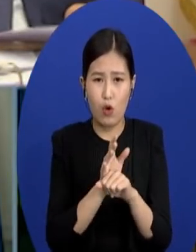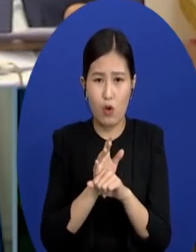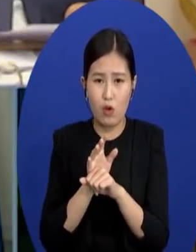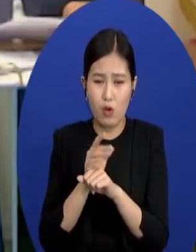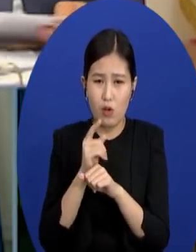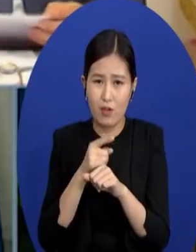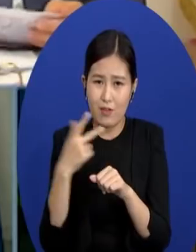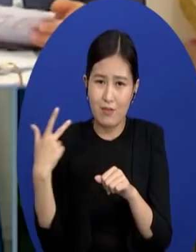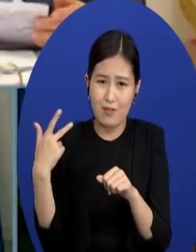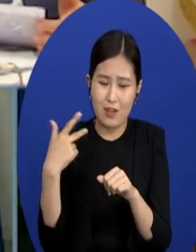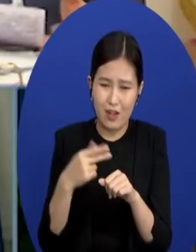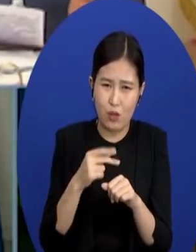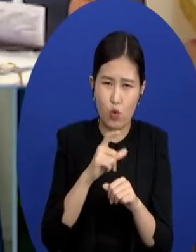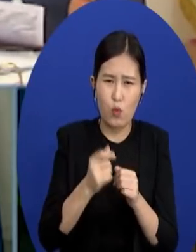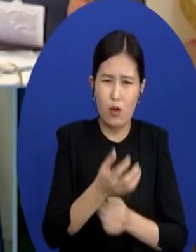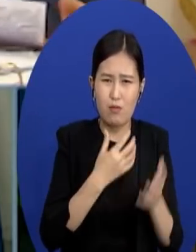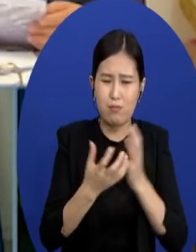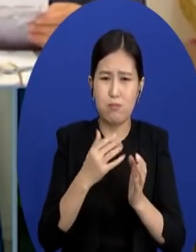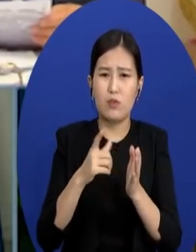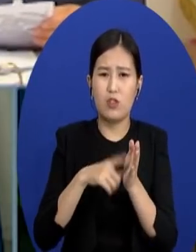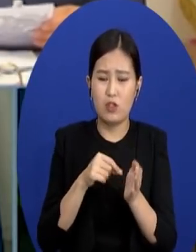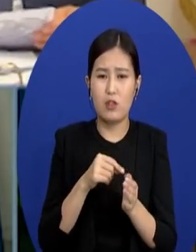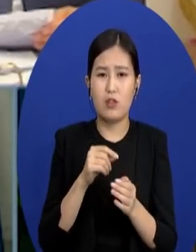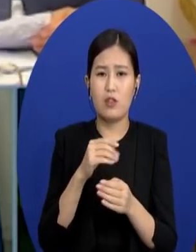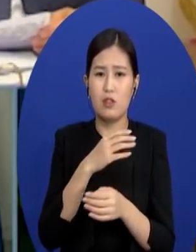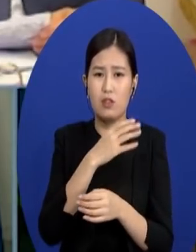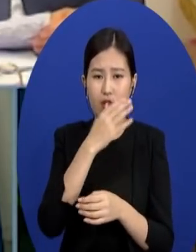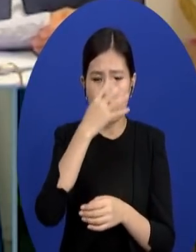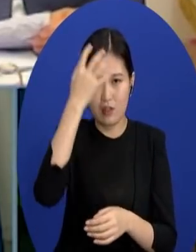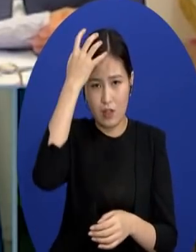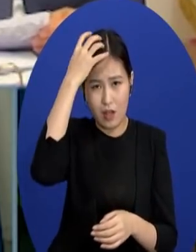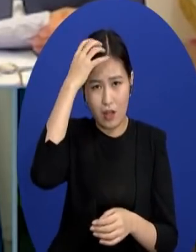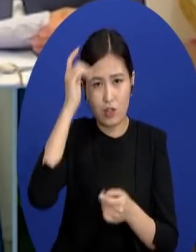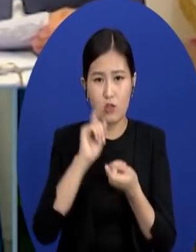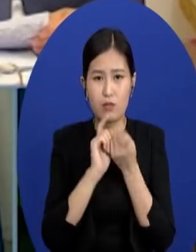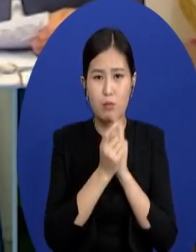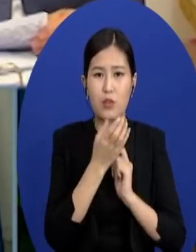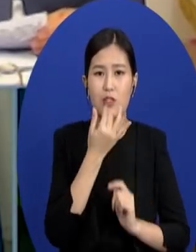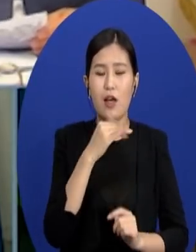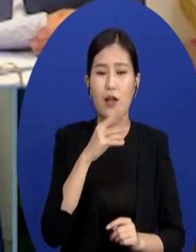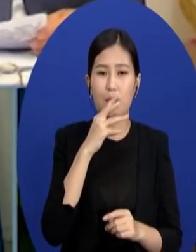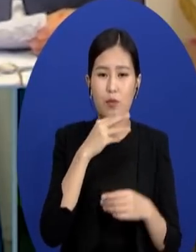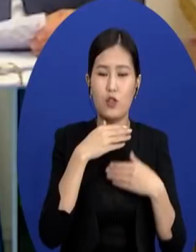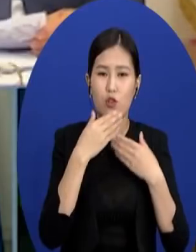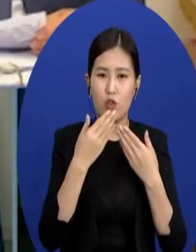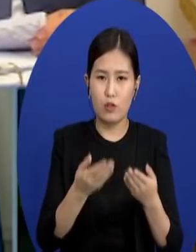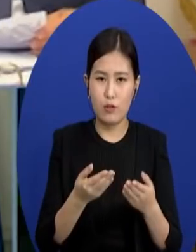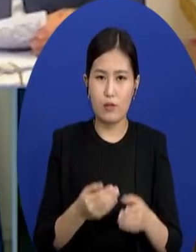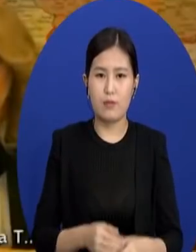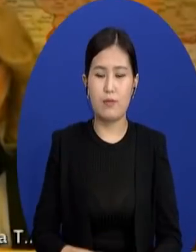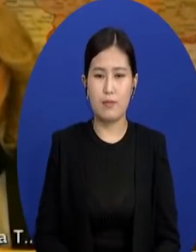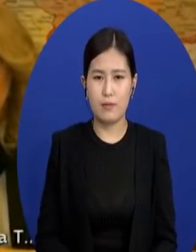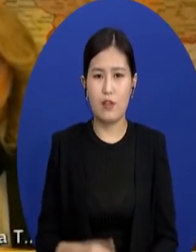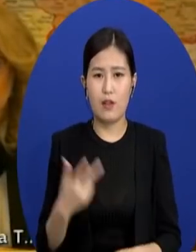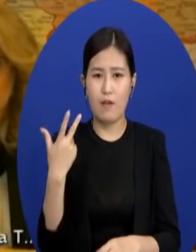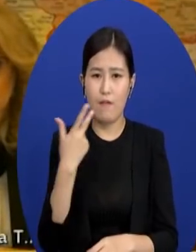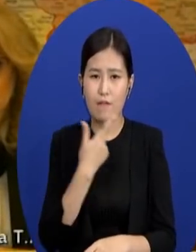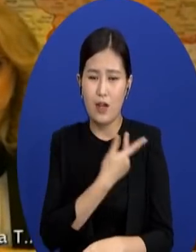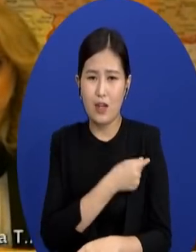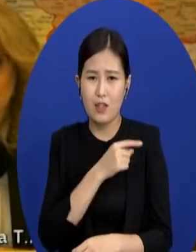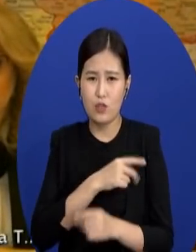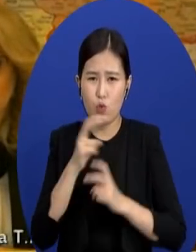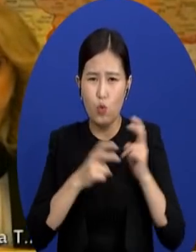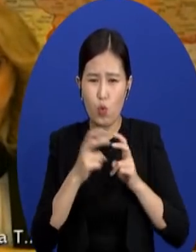хамруулах ажил эхлэнэ гэж засгийн газрын орлогч сайд нь мэдгэдэжээ. Мөн түүний мэдгдснээр ойрын өдрүүдэд вакцины үйлдвэрлэлийг